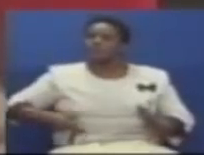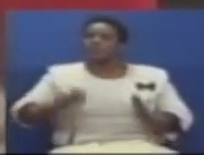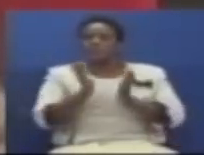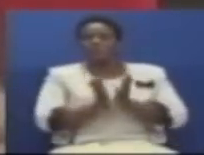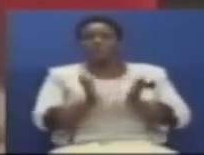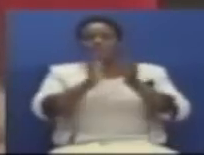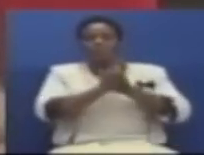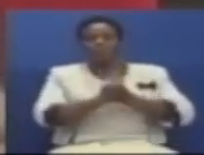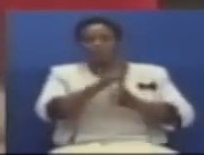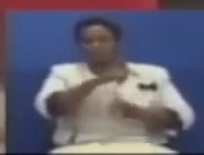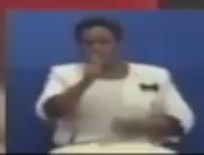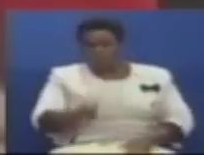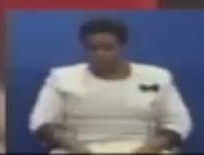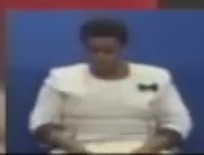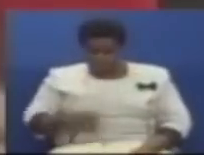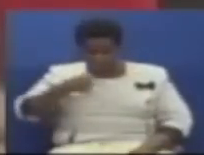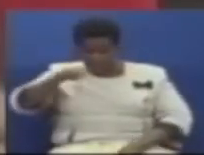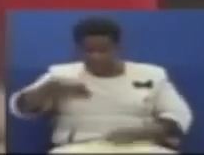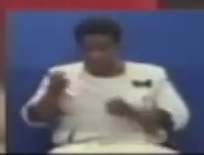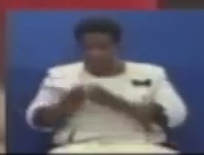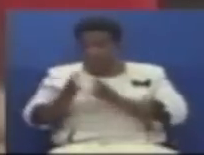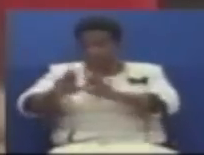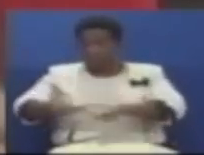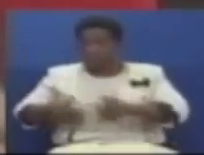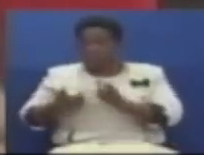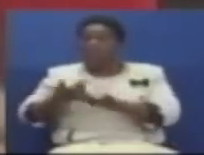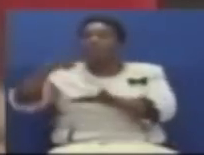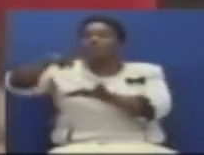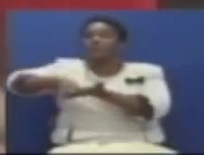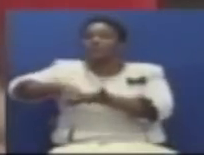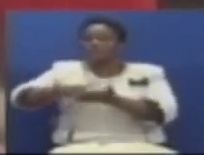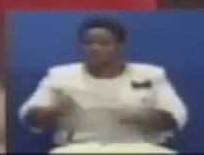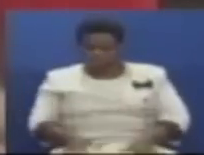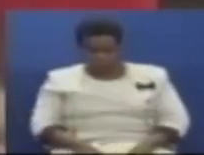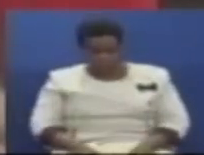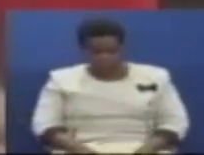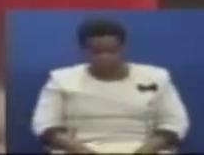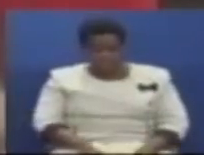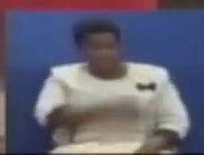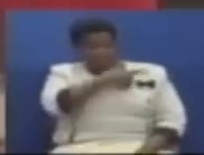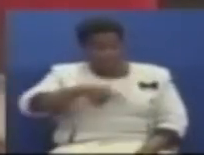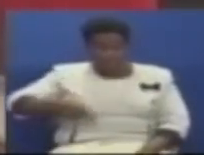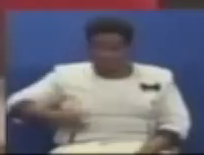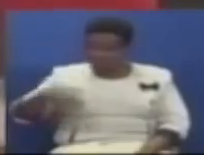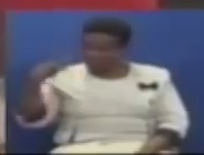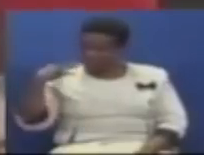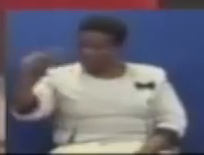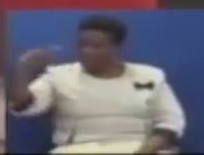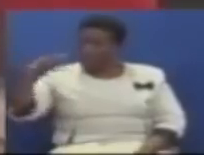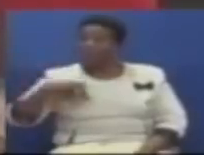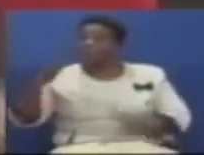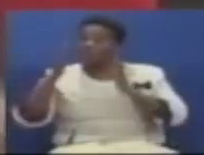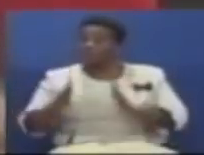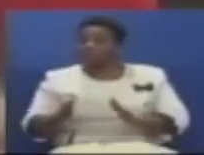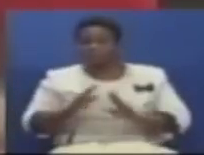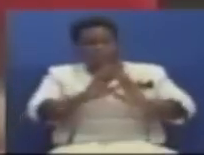na anathibitishwa katika bunge hili. Kwa hiyo Waziri Mkuu anachaguliwa na Rais na kuthibitishwa na bunge.